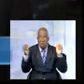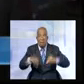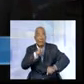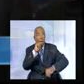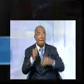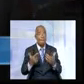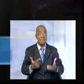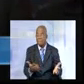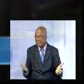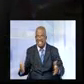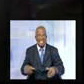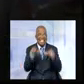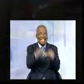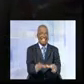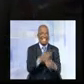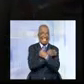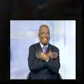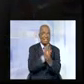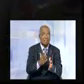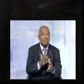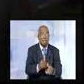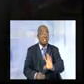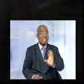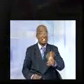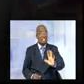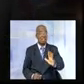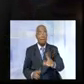terroristes. 240 personnes ont été victimes de